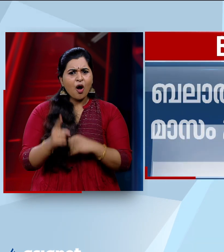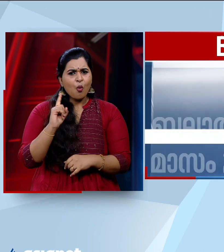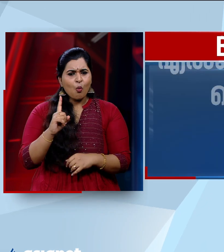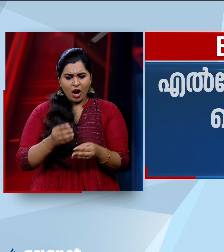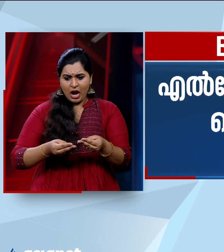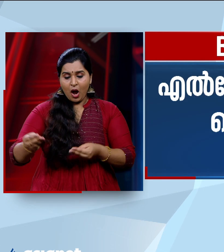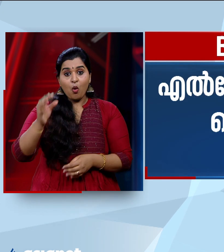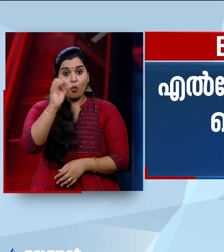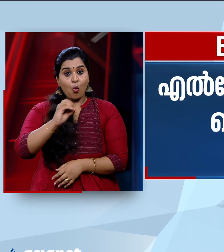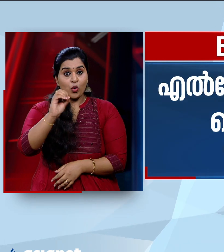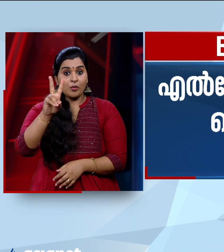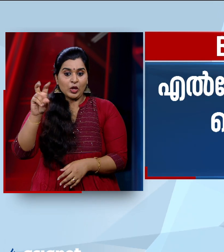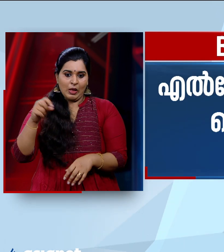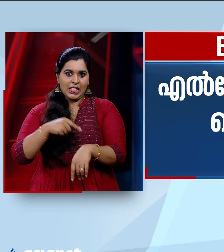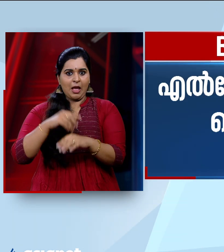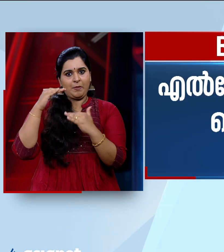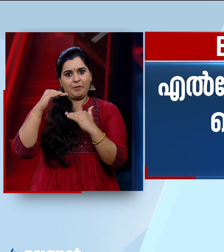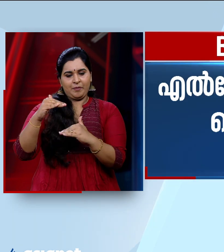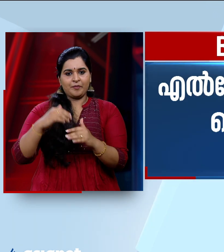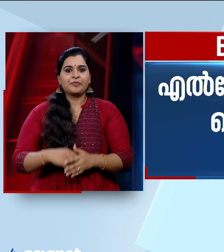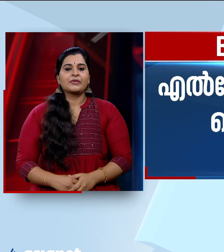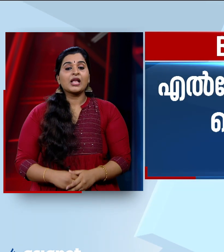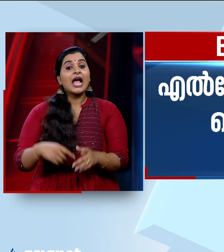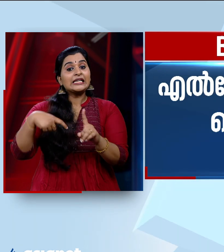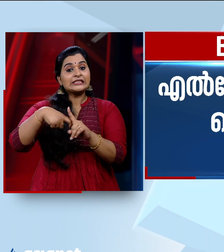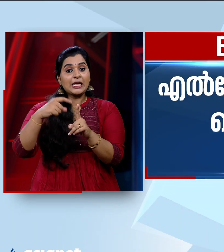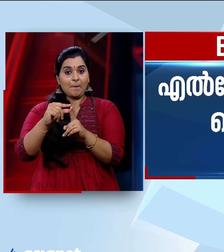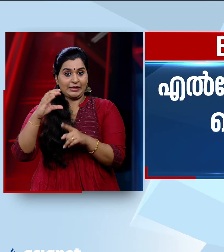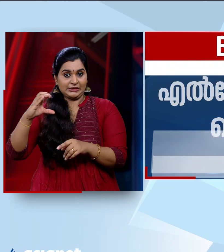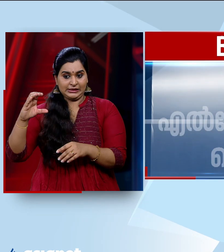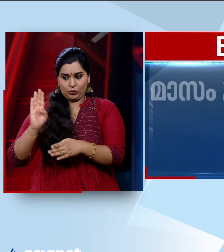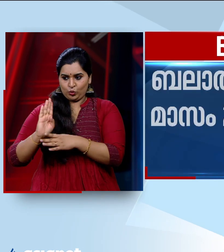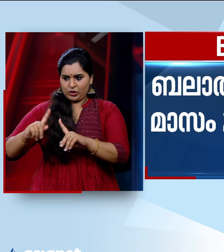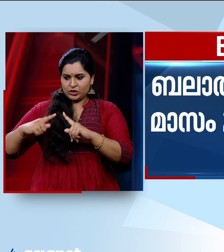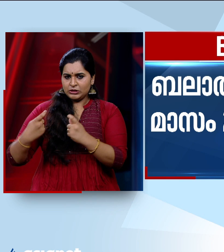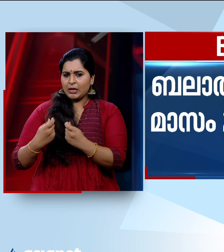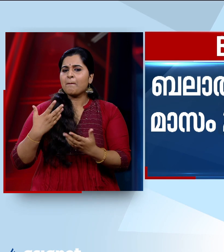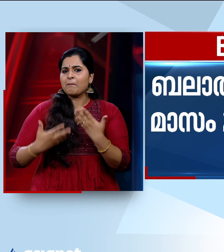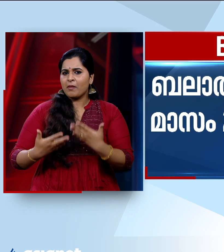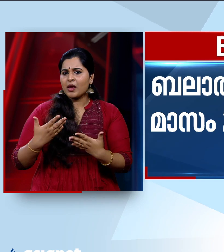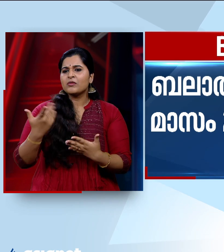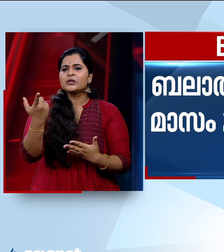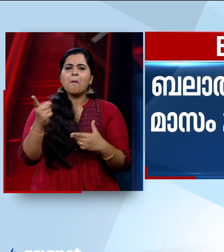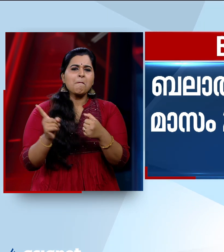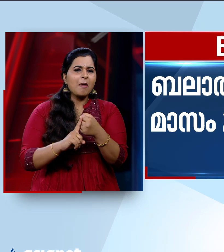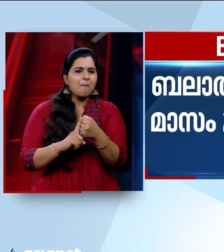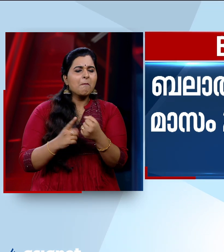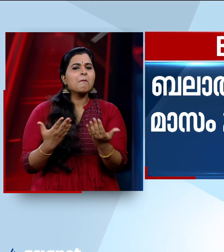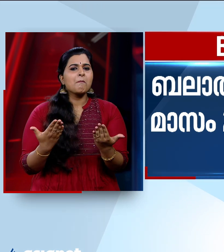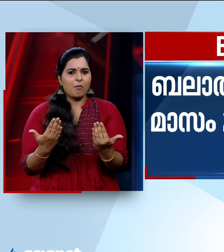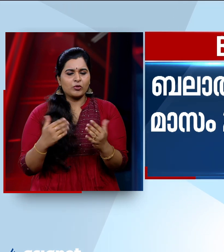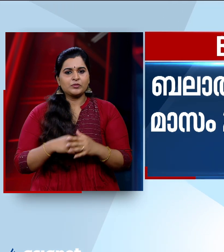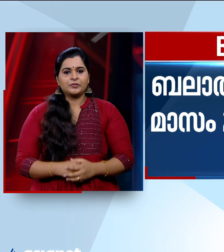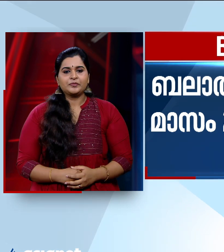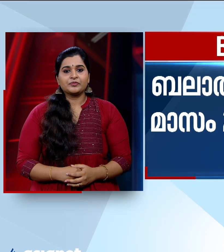സി സി നേതൃത്വം നടപടിയിലേക്ക് പോകുമെന്ന് തന്നെ വ്യക്തമാക്കുന്നതാണ് ഇപ്പോഴത്തെ നീക്കങ്ങൾ. അതായത് ഈ ഒരു അച്ചടക്ക നടപടി സ്വീകരിക്കുന്നതിന് മുമ്പ് സംഘടനാപരമായി